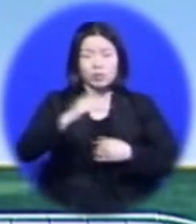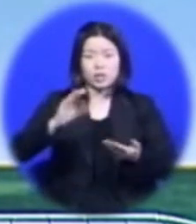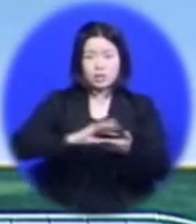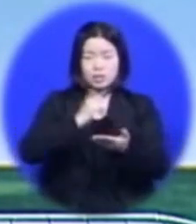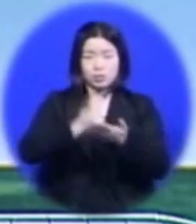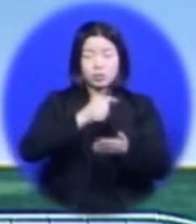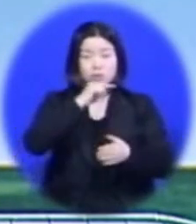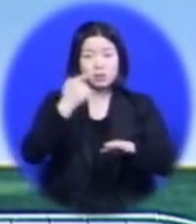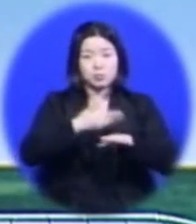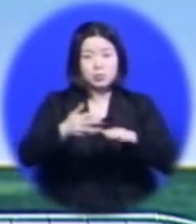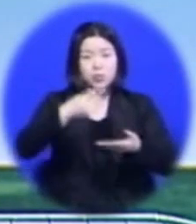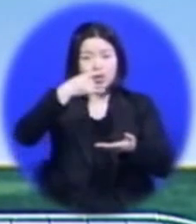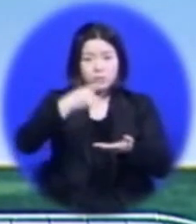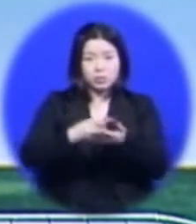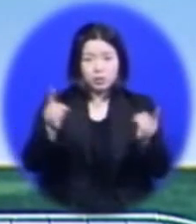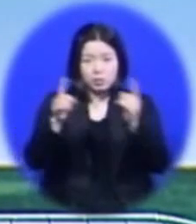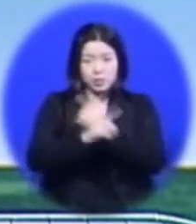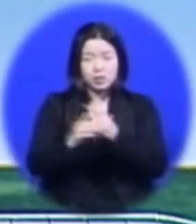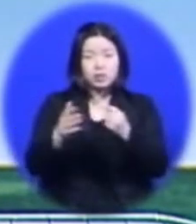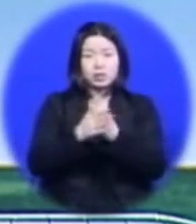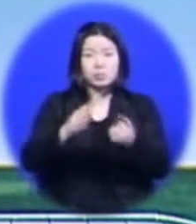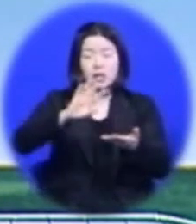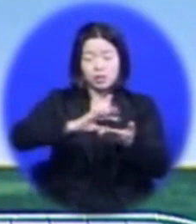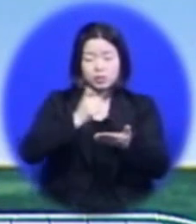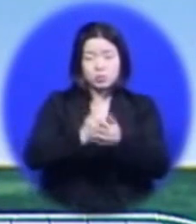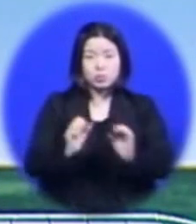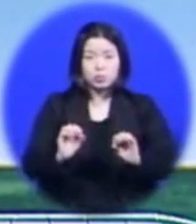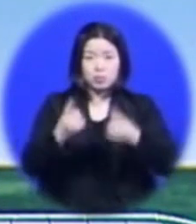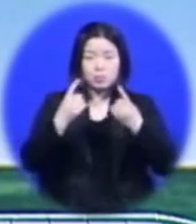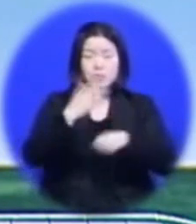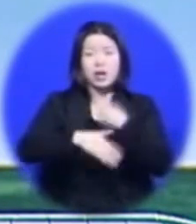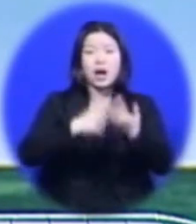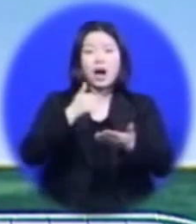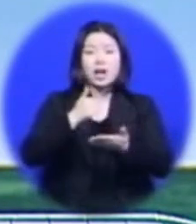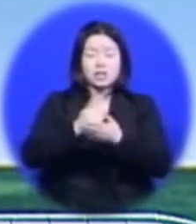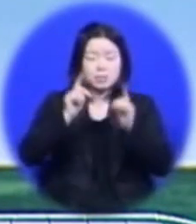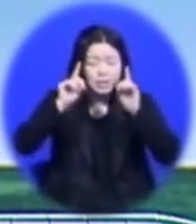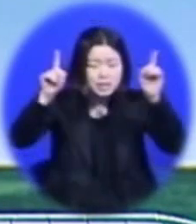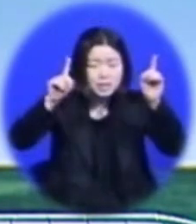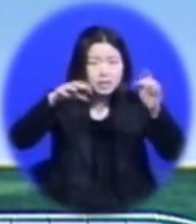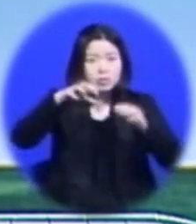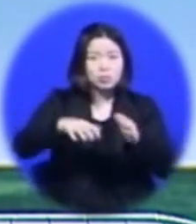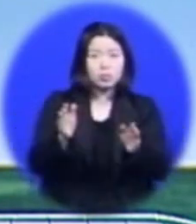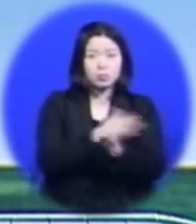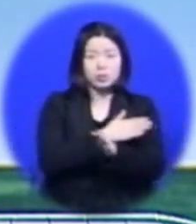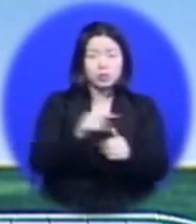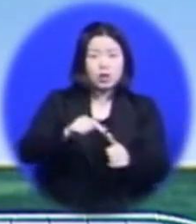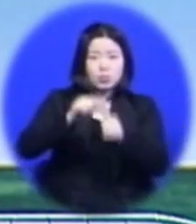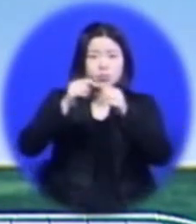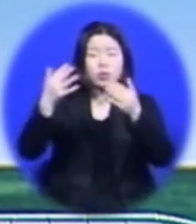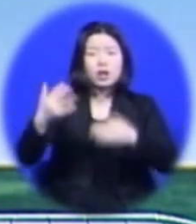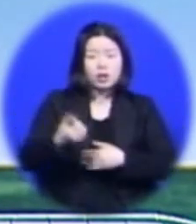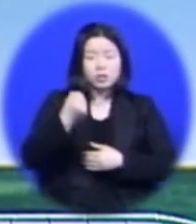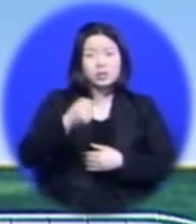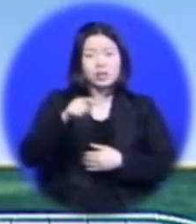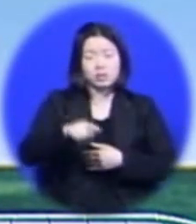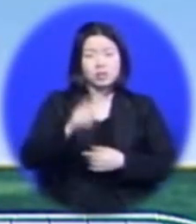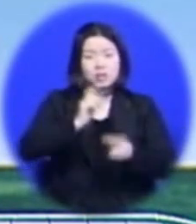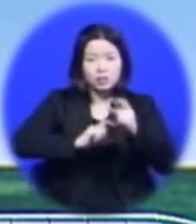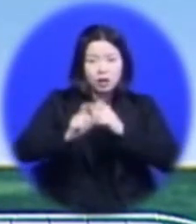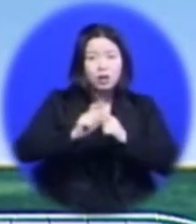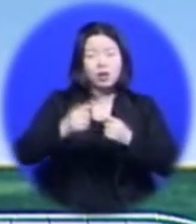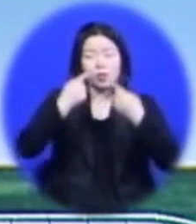피로 의롭게 되었으니 그리스도로 말미암아 하나님의 진노에서 구원을 얻으리라는 것은 더욱